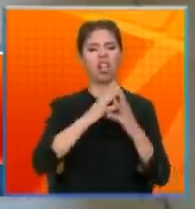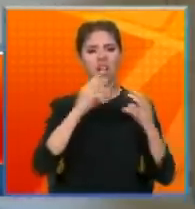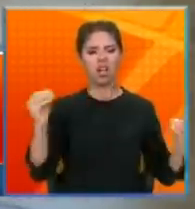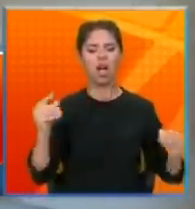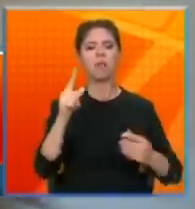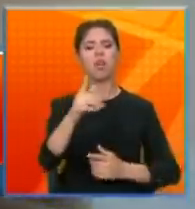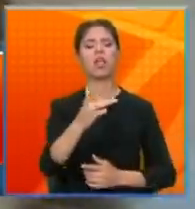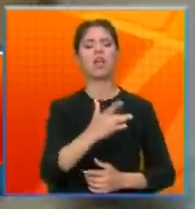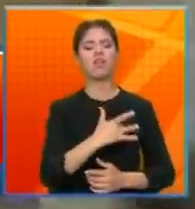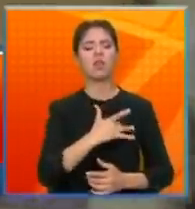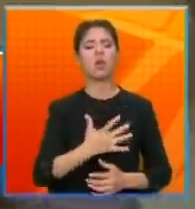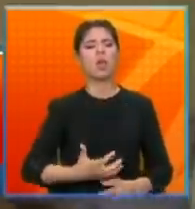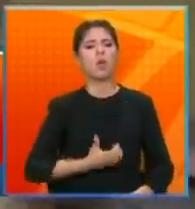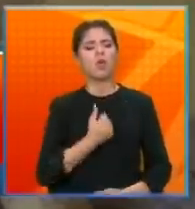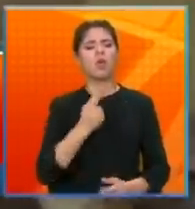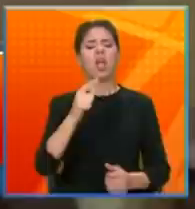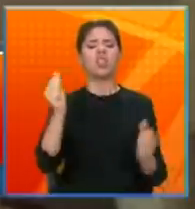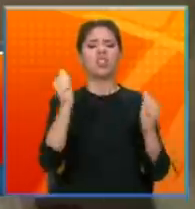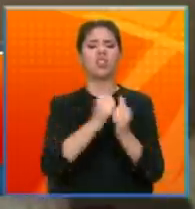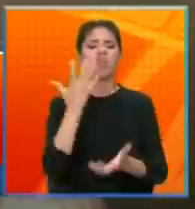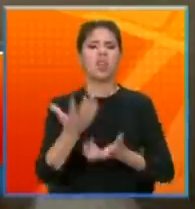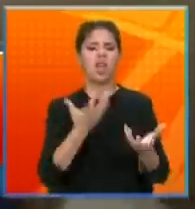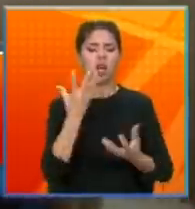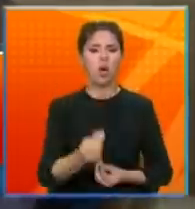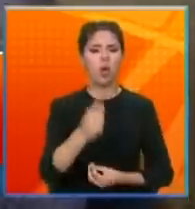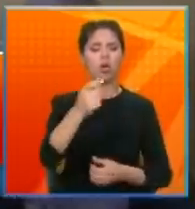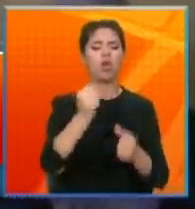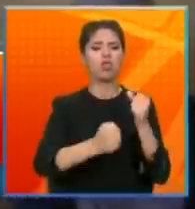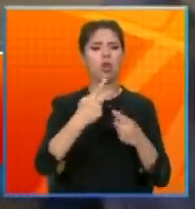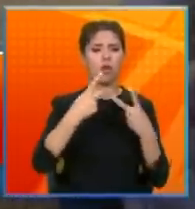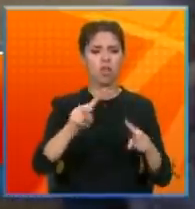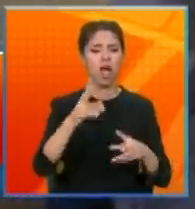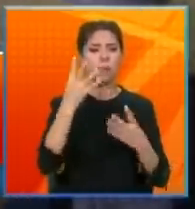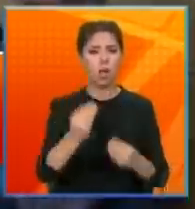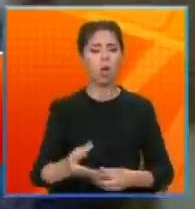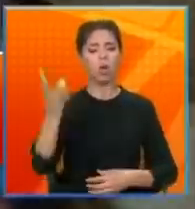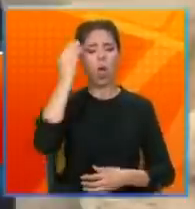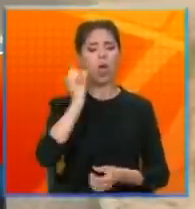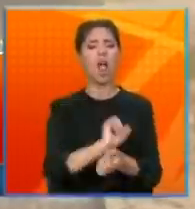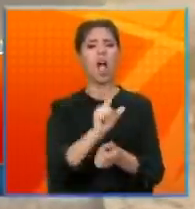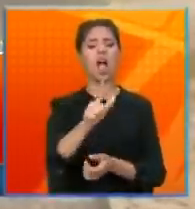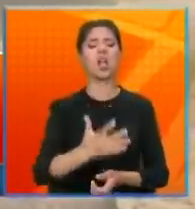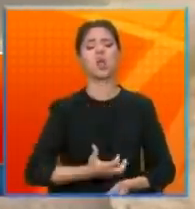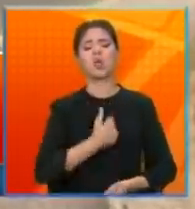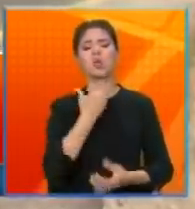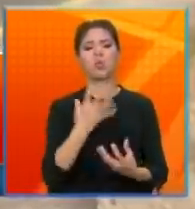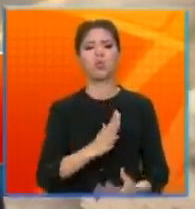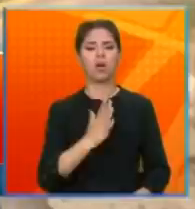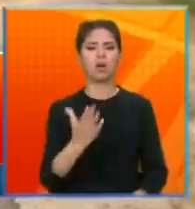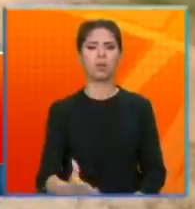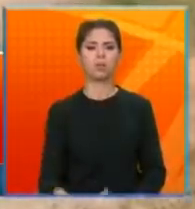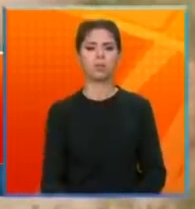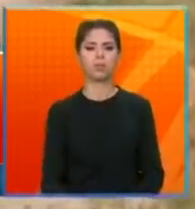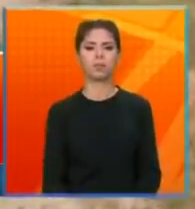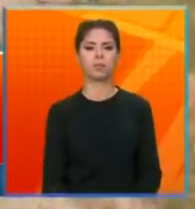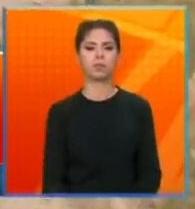Ancak yürekleri verilen kararla bir kez daha yandı. Sürücünün serbest bırakılmasını öğrenen aile perişan durumda. Tekrar geri geldi. Çocuğumu kamera